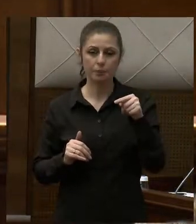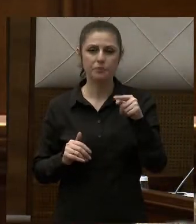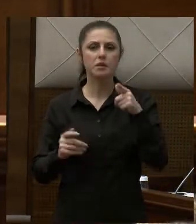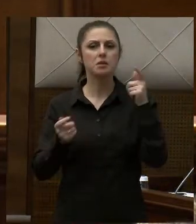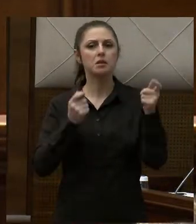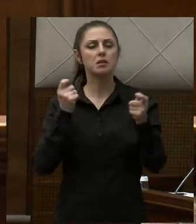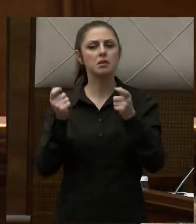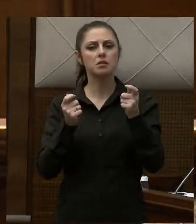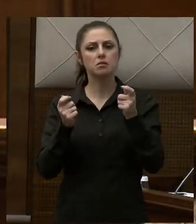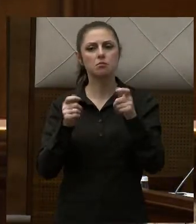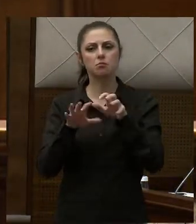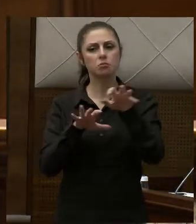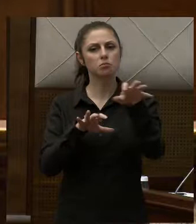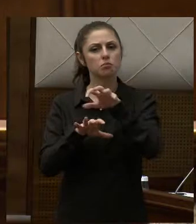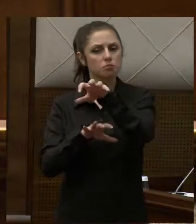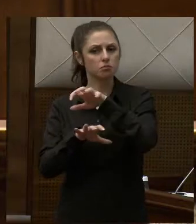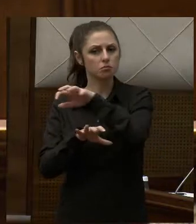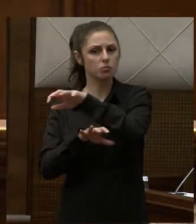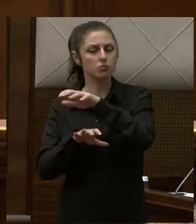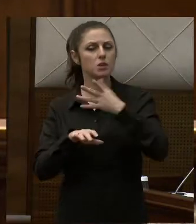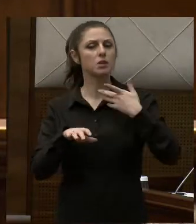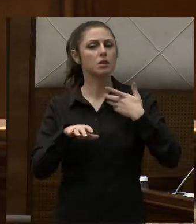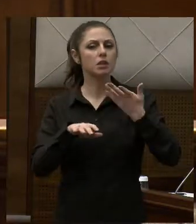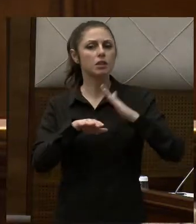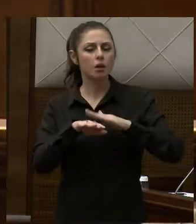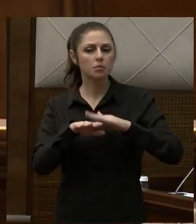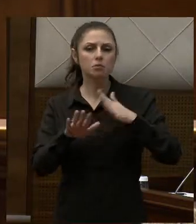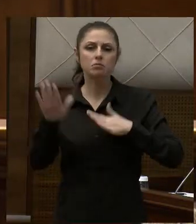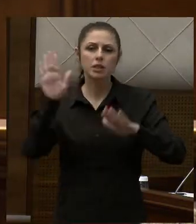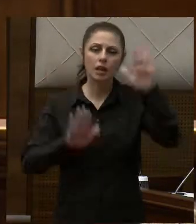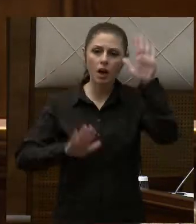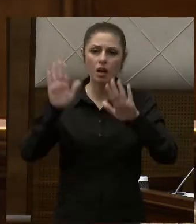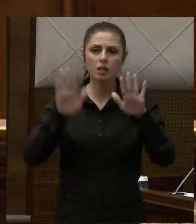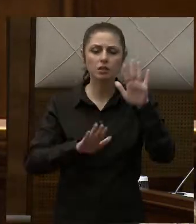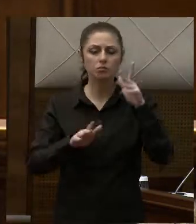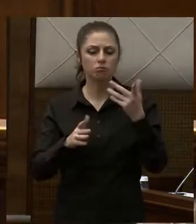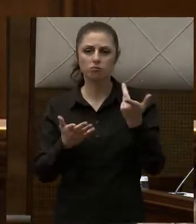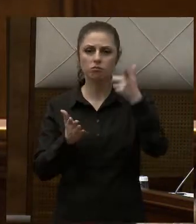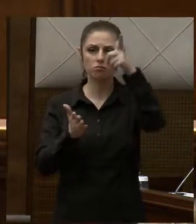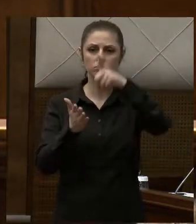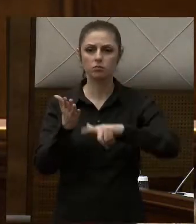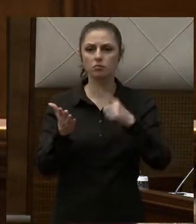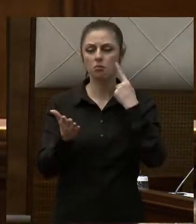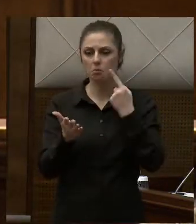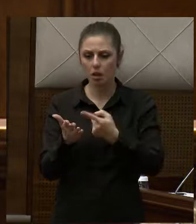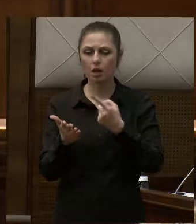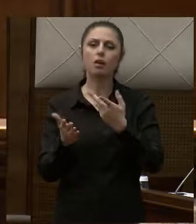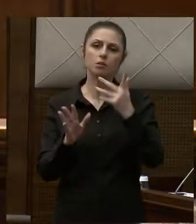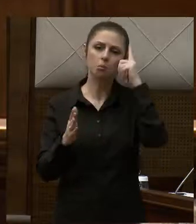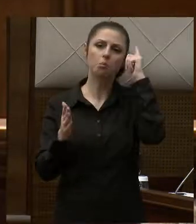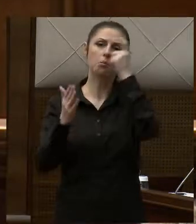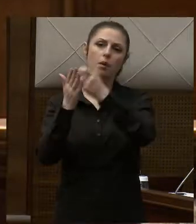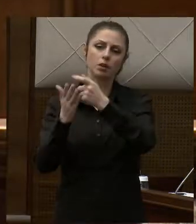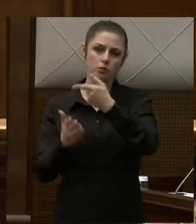iş koluna göre yapacağımız ihalenin şartlarını okur, gider ihaleye başvurur.